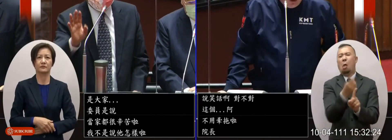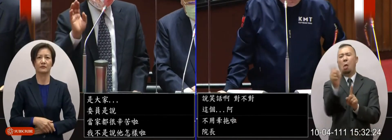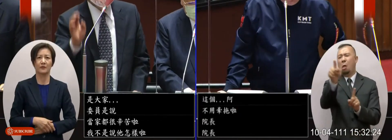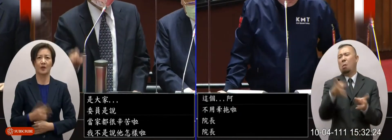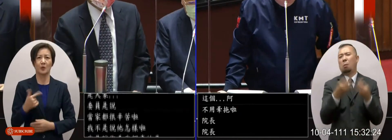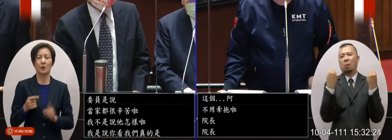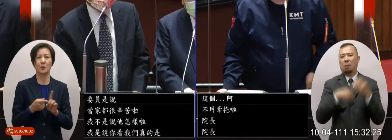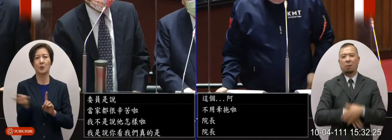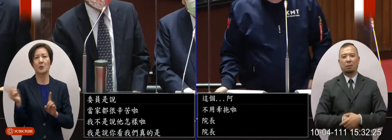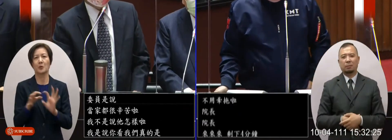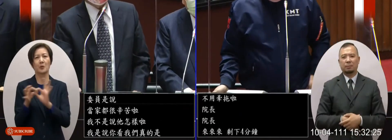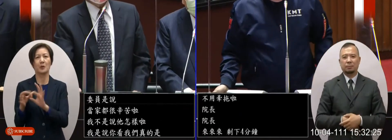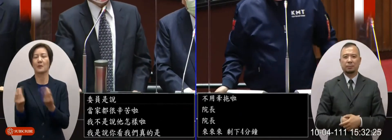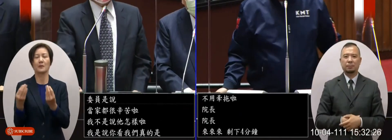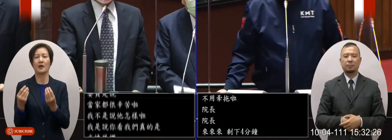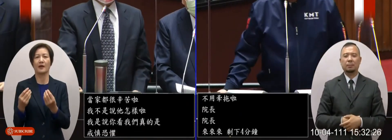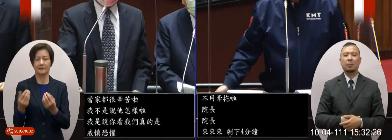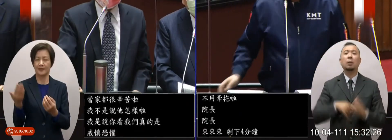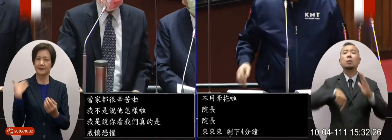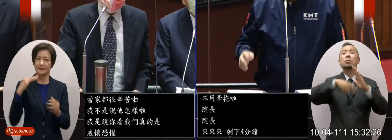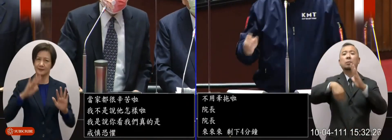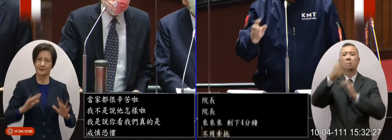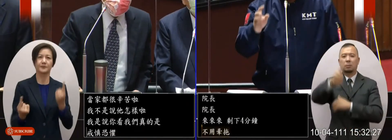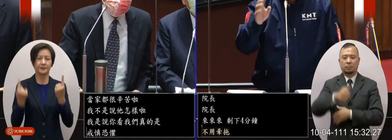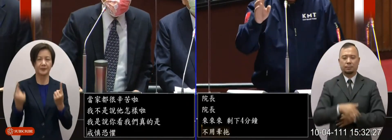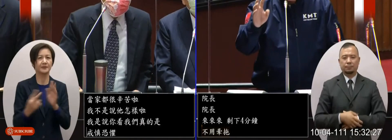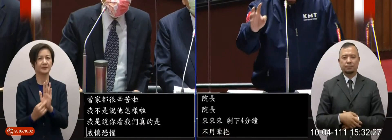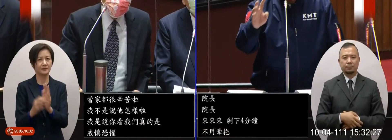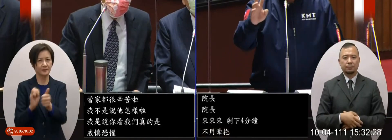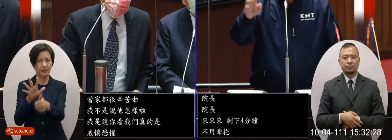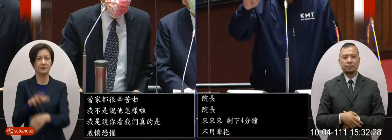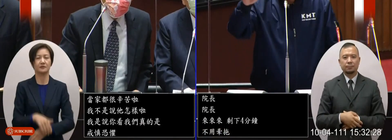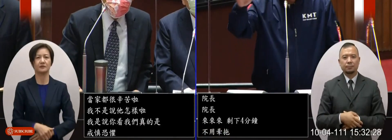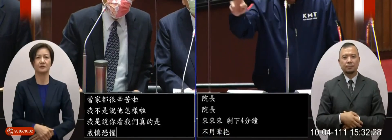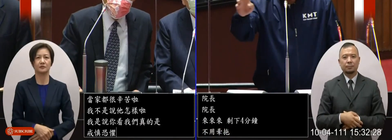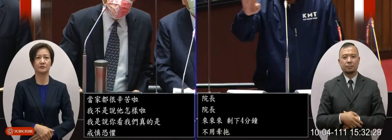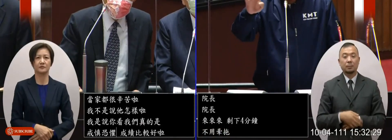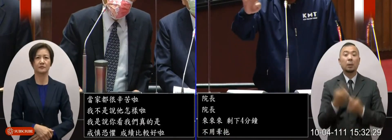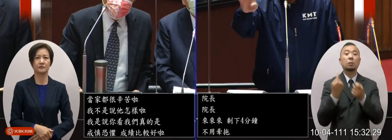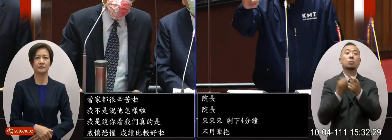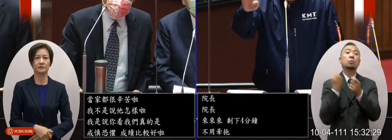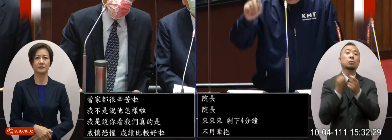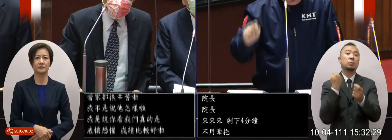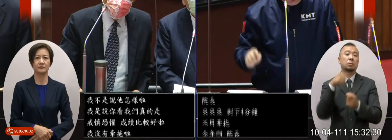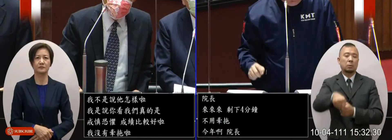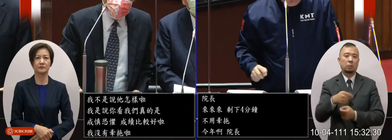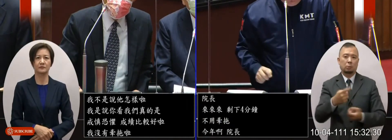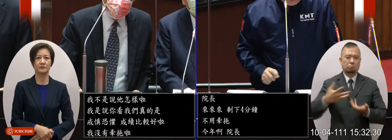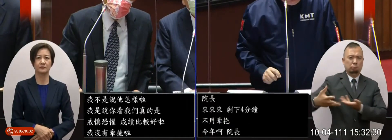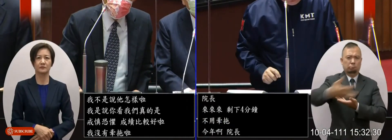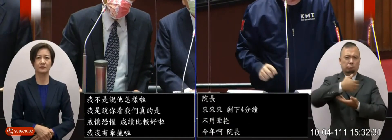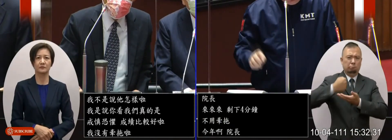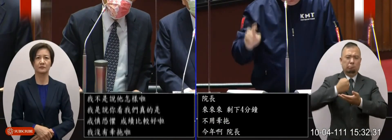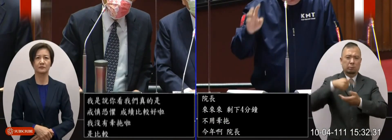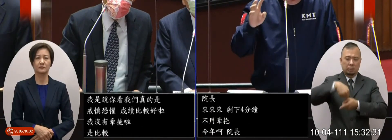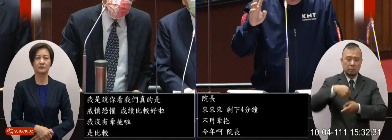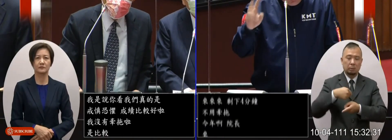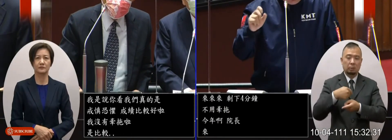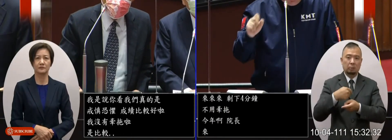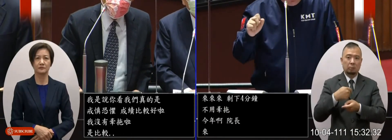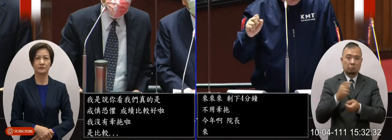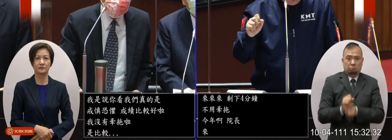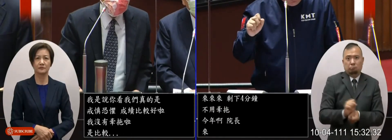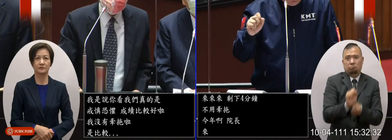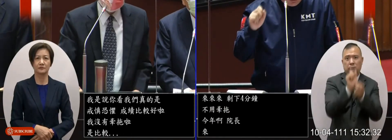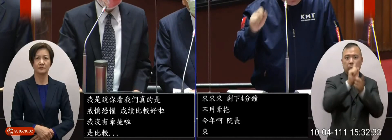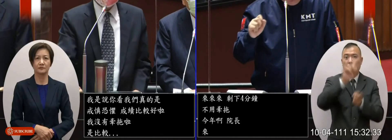多、 啊、 是比较。 院长啊，来，我们这里尤其去年超收了4000多亿的税